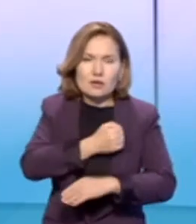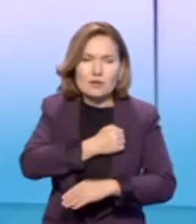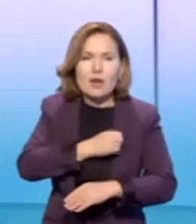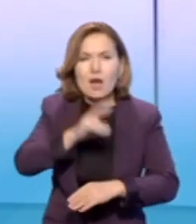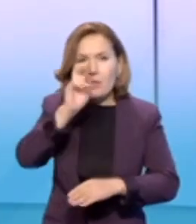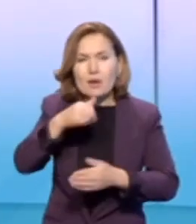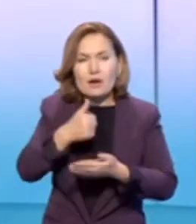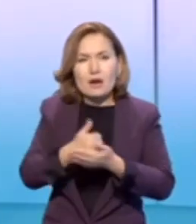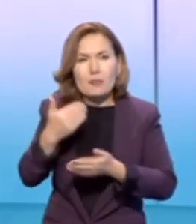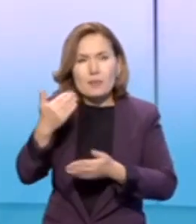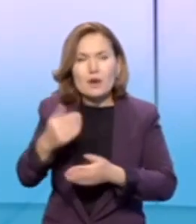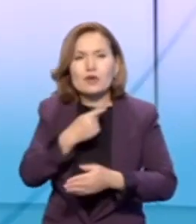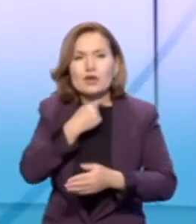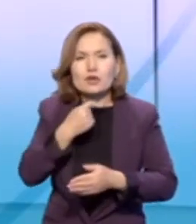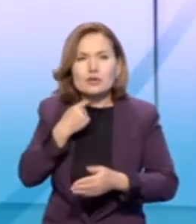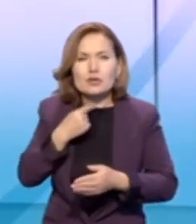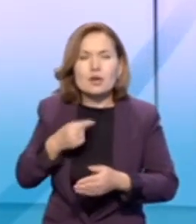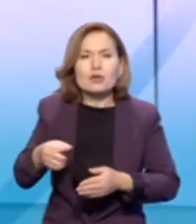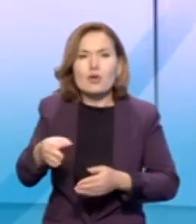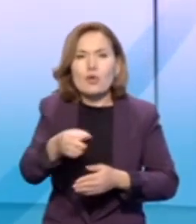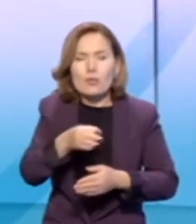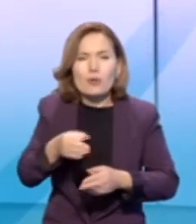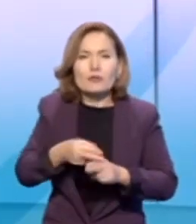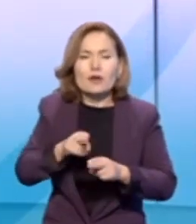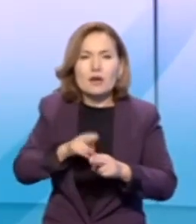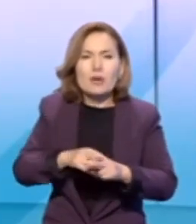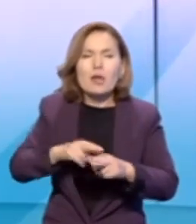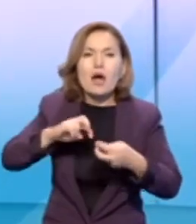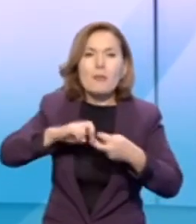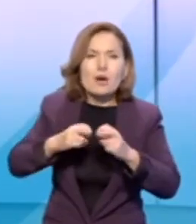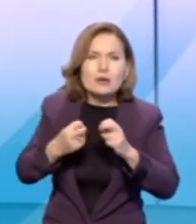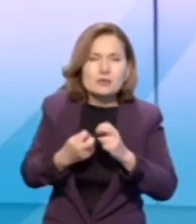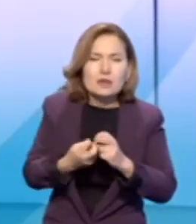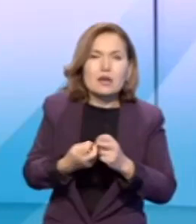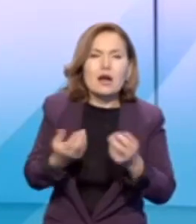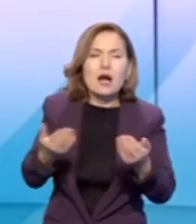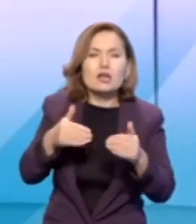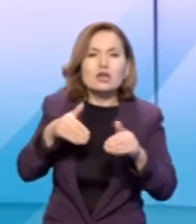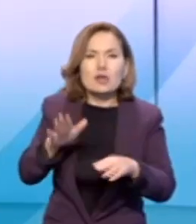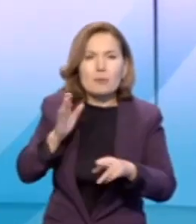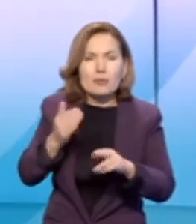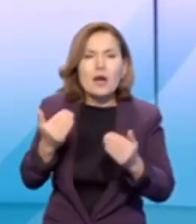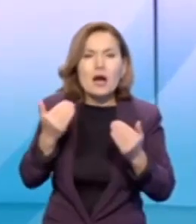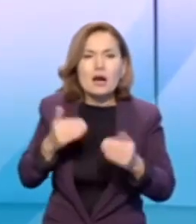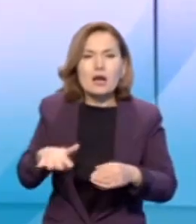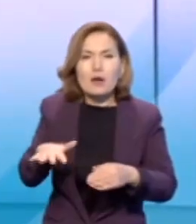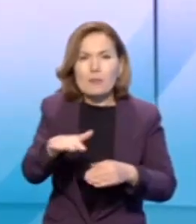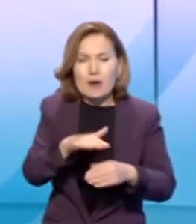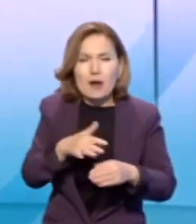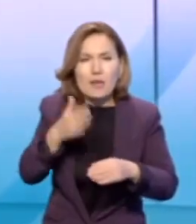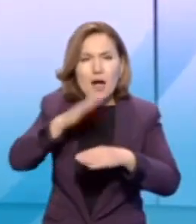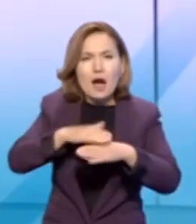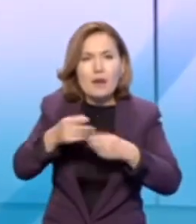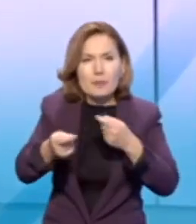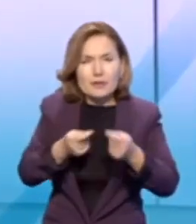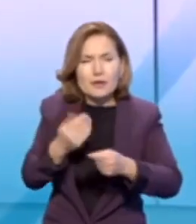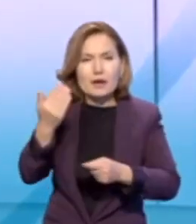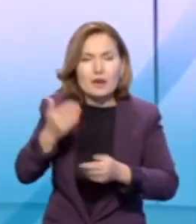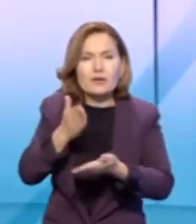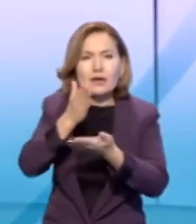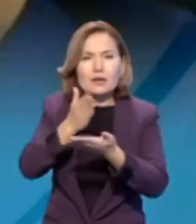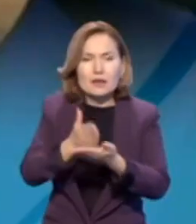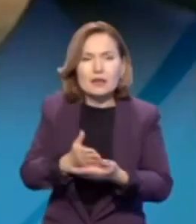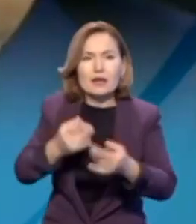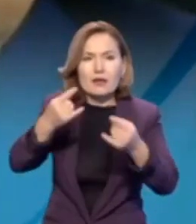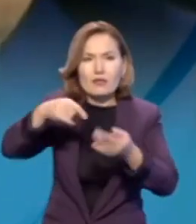Мемлекет башшысының Жетісу облысына сапары аясында көтерілген мәселелер қалай шешімін таппақ? Дәл қазір біз өңір әкімі Бейбіт Исабаевты тікелей